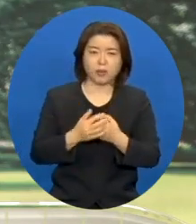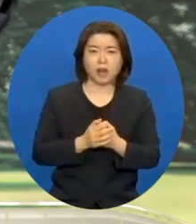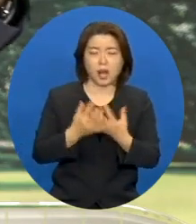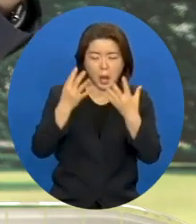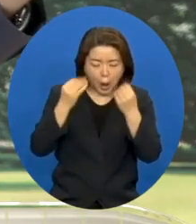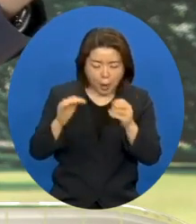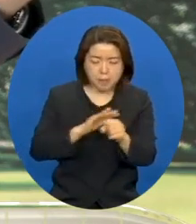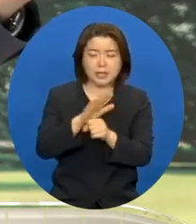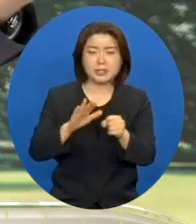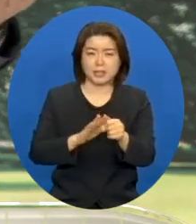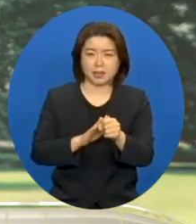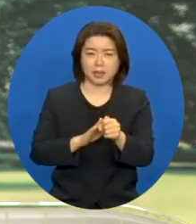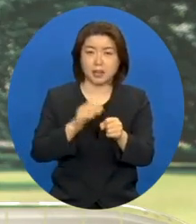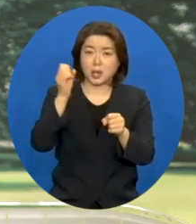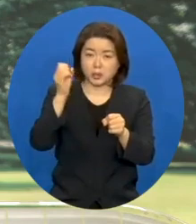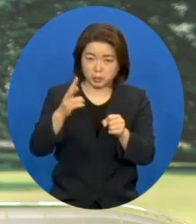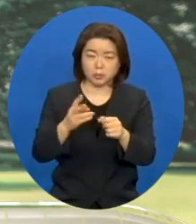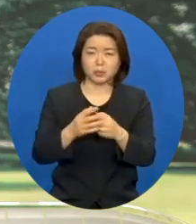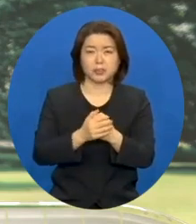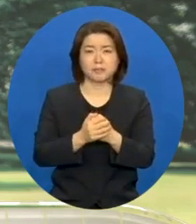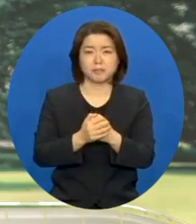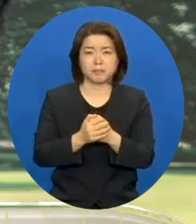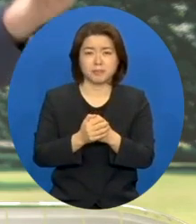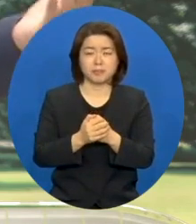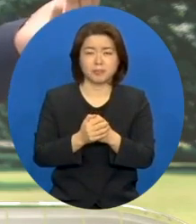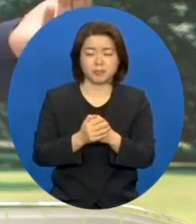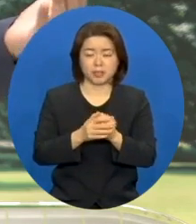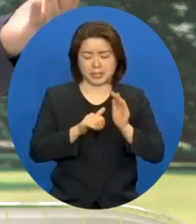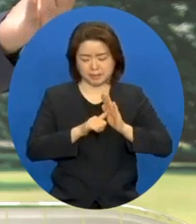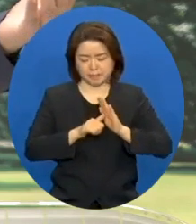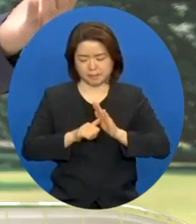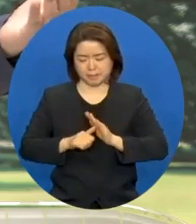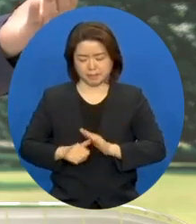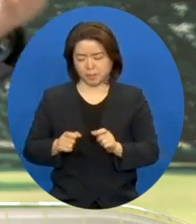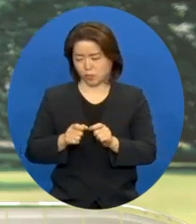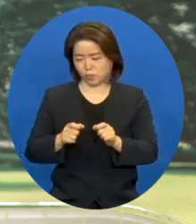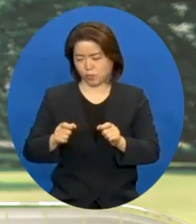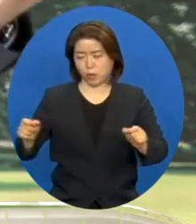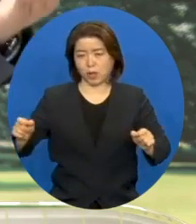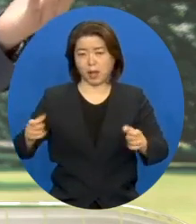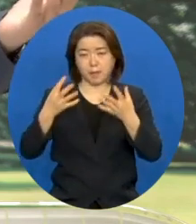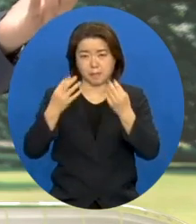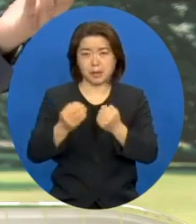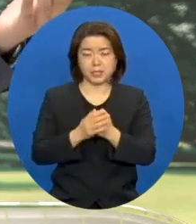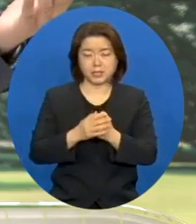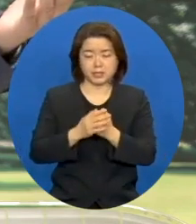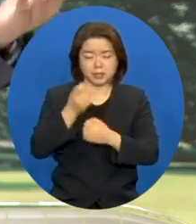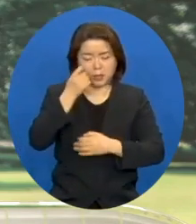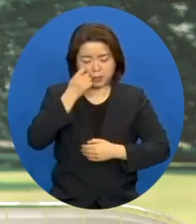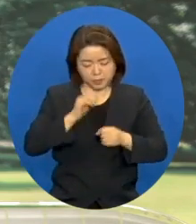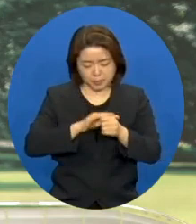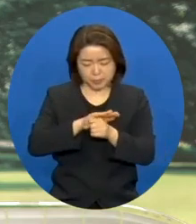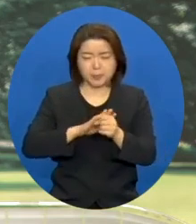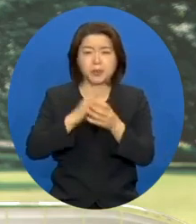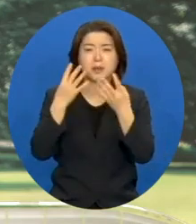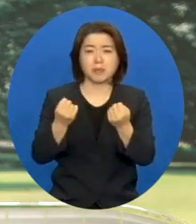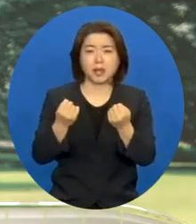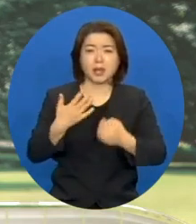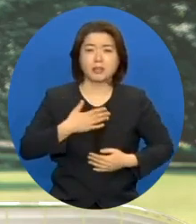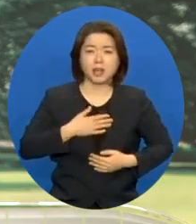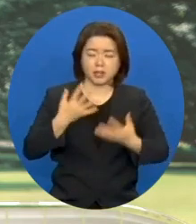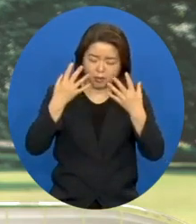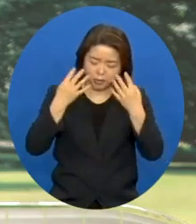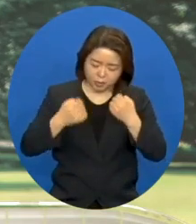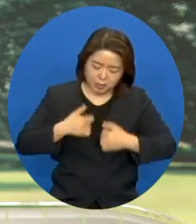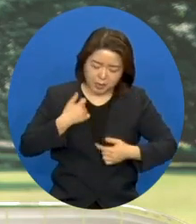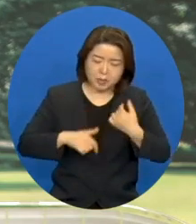얼마나 사랑과 또 인내하심이 많으신지, 긍휼이 많으신지, 나를 얼마나